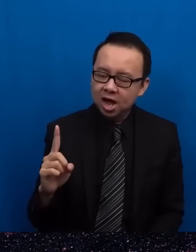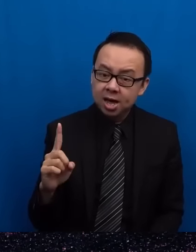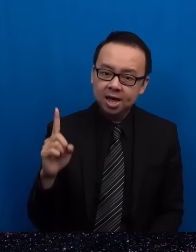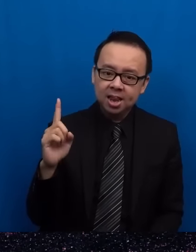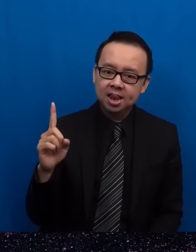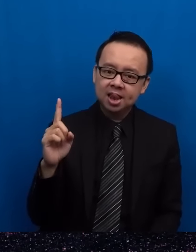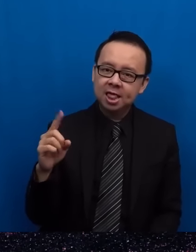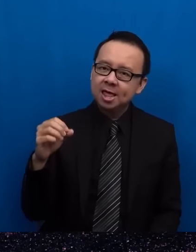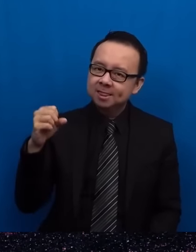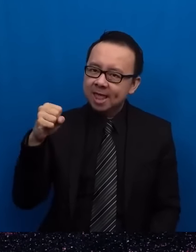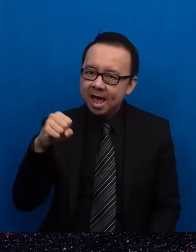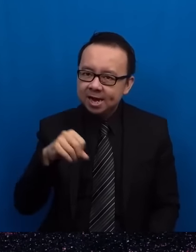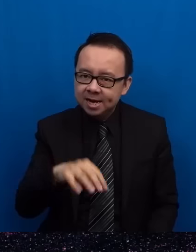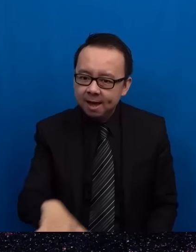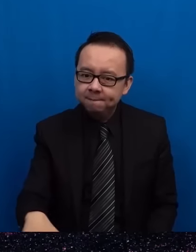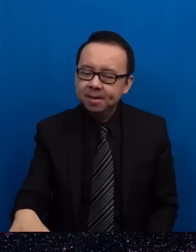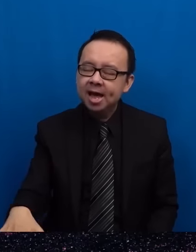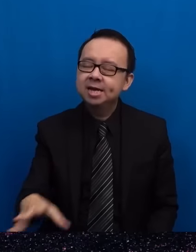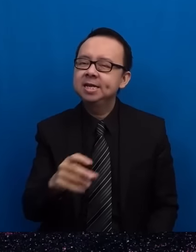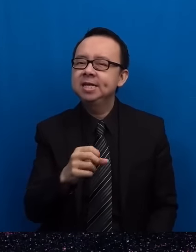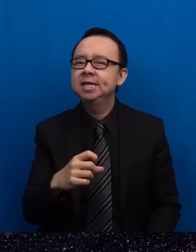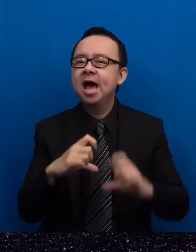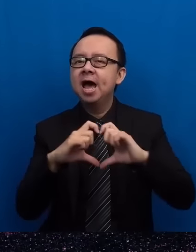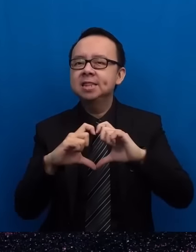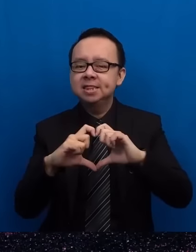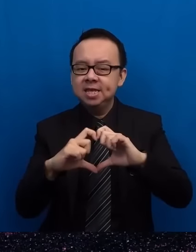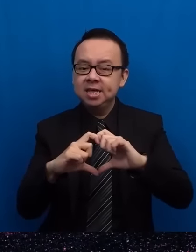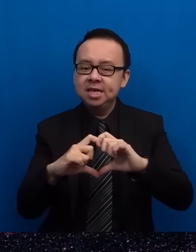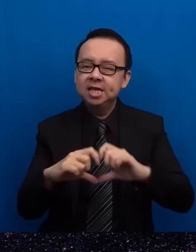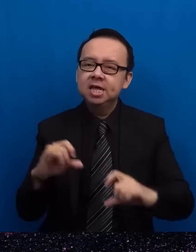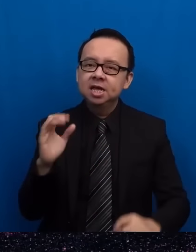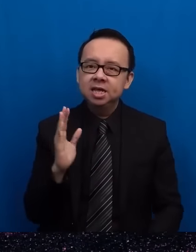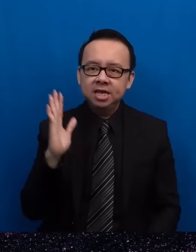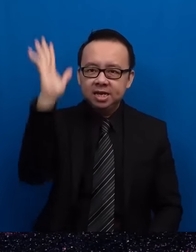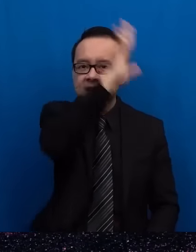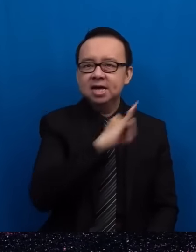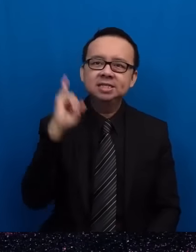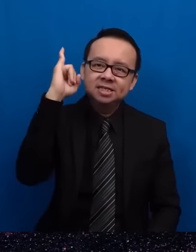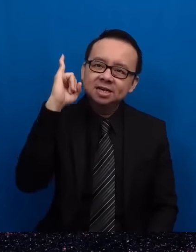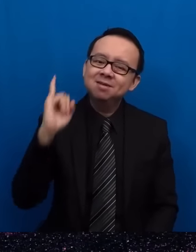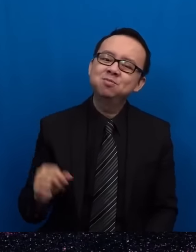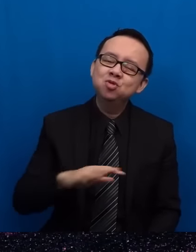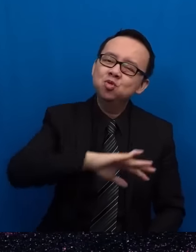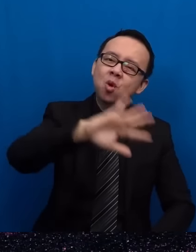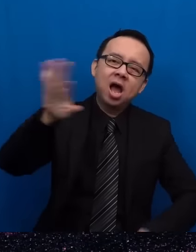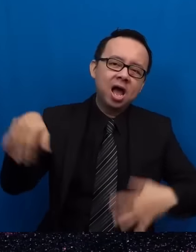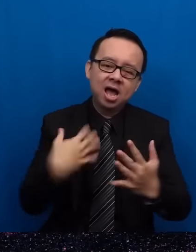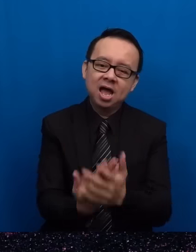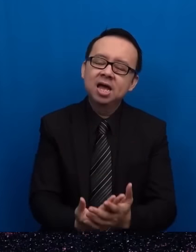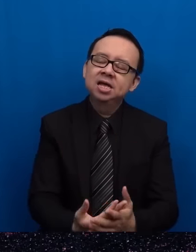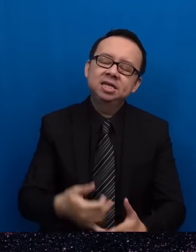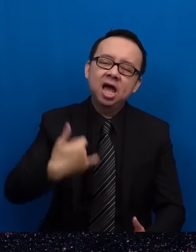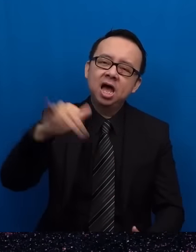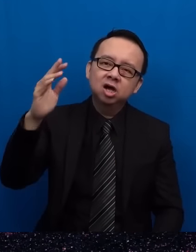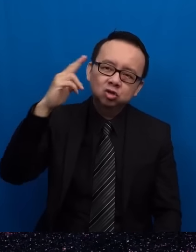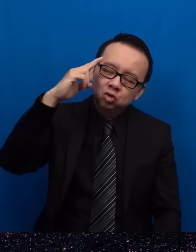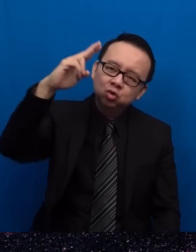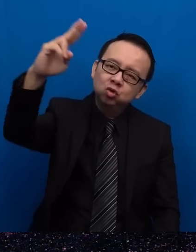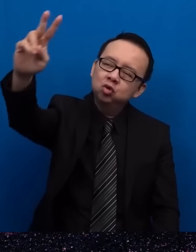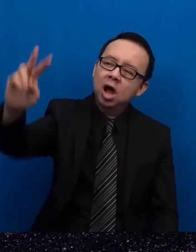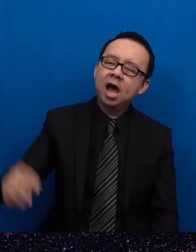Satu hal tanamkan di hati, indah semua